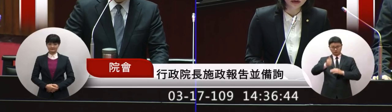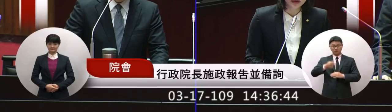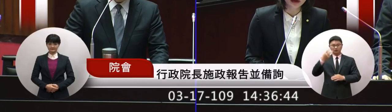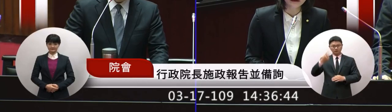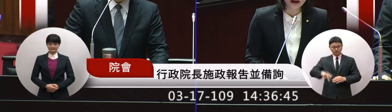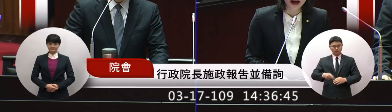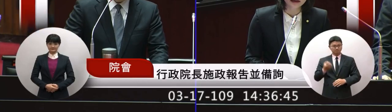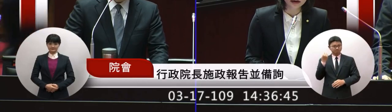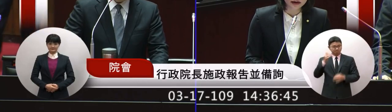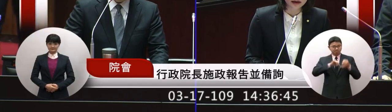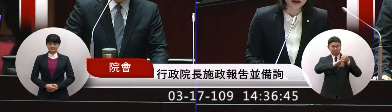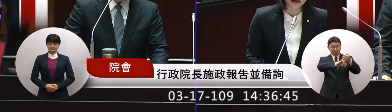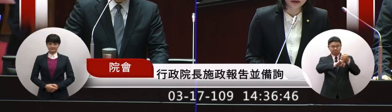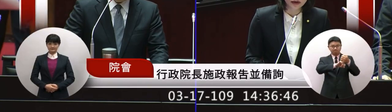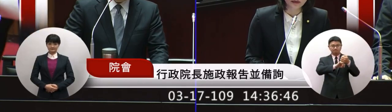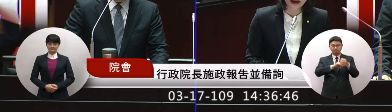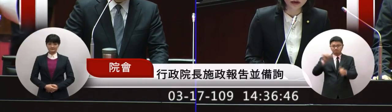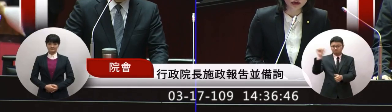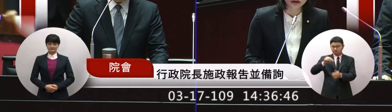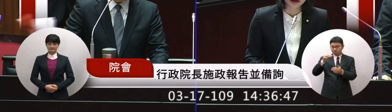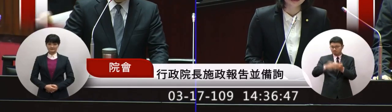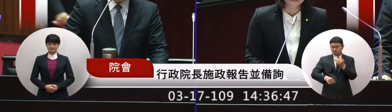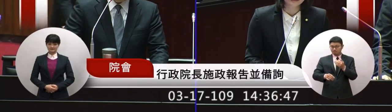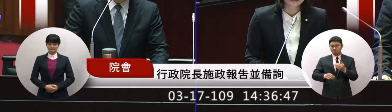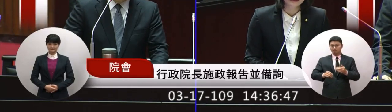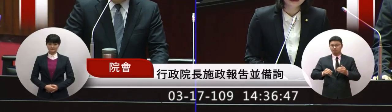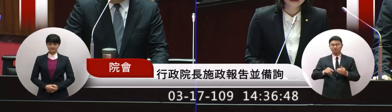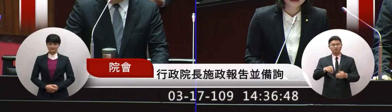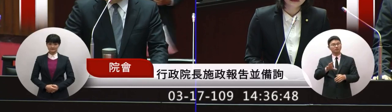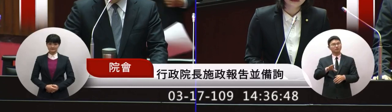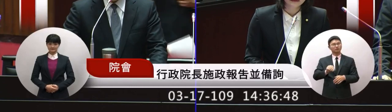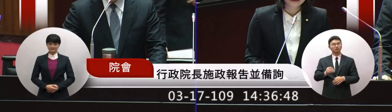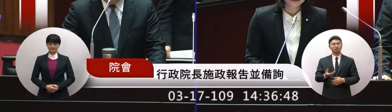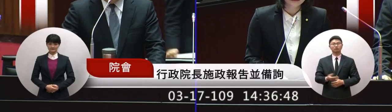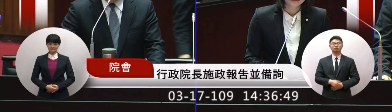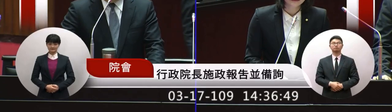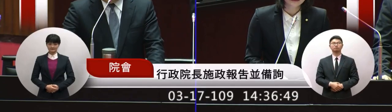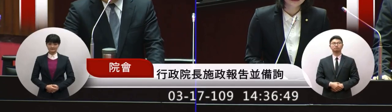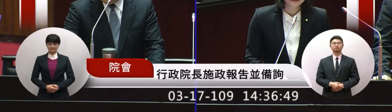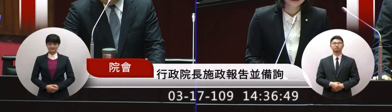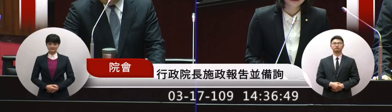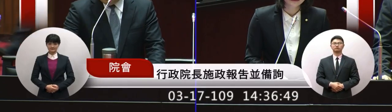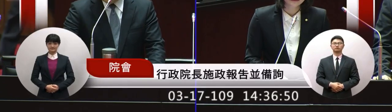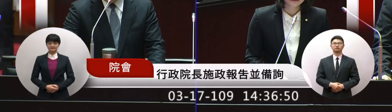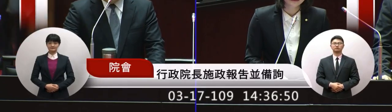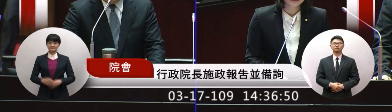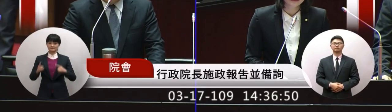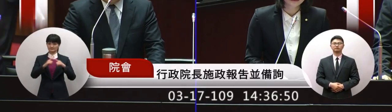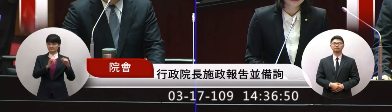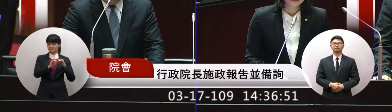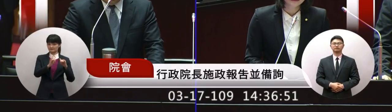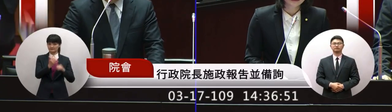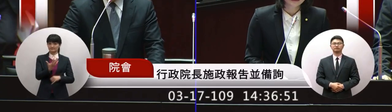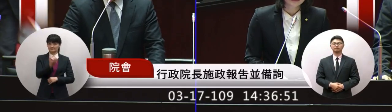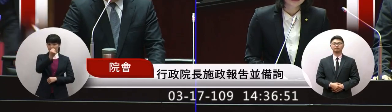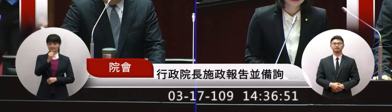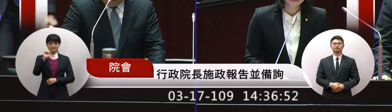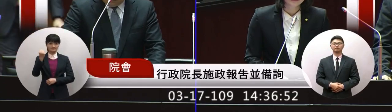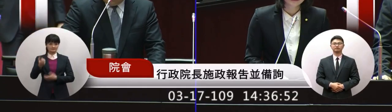关明确罚则的院版修正？ 我们对于人民的权利义